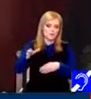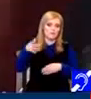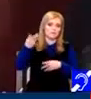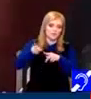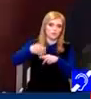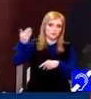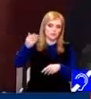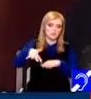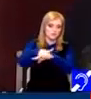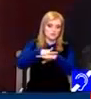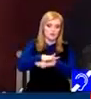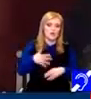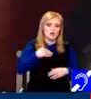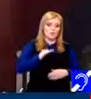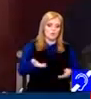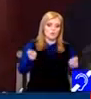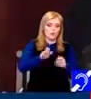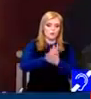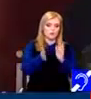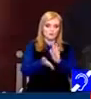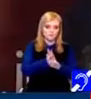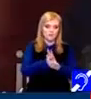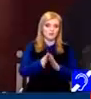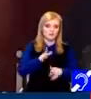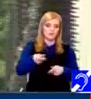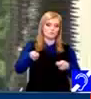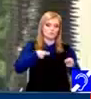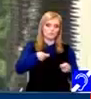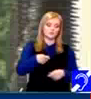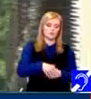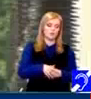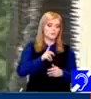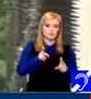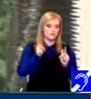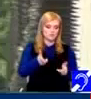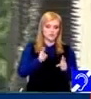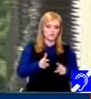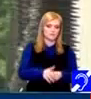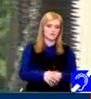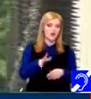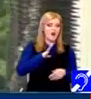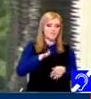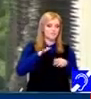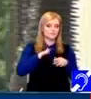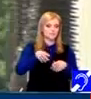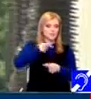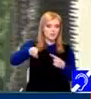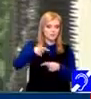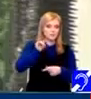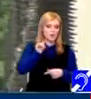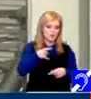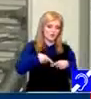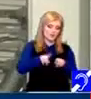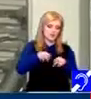asta, care încheie contractul, este companie controlată 100% de guvern, Energocom. O afacere proastă au făcut autoritățile, spun experții. Prețul